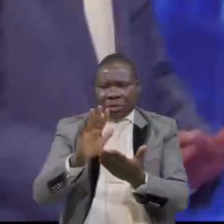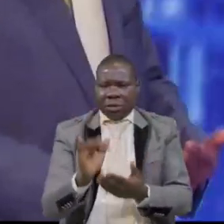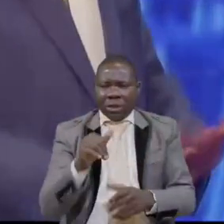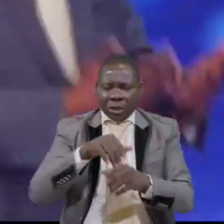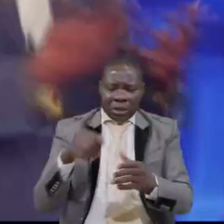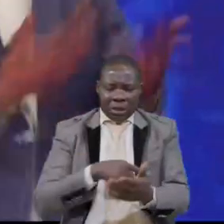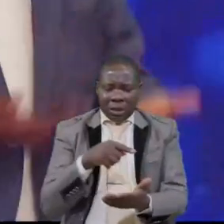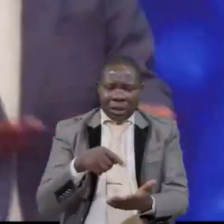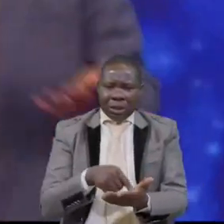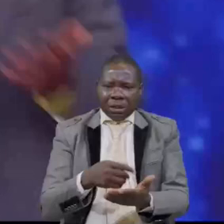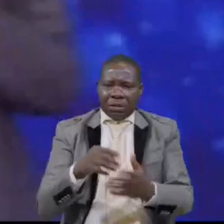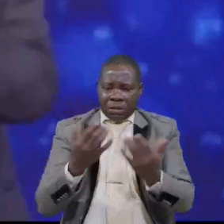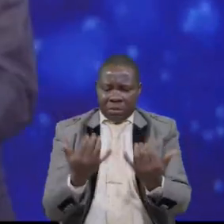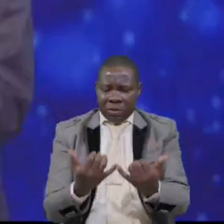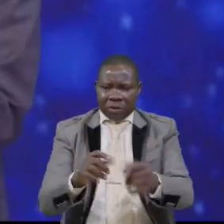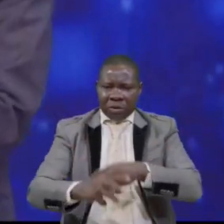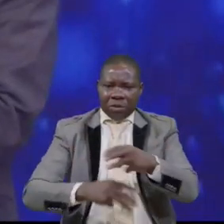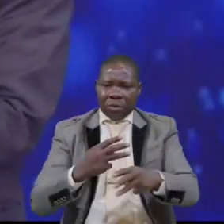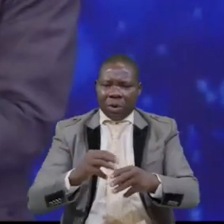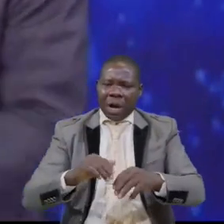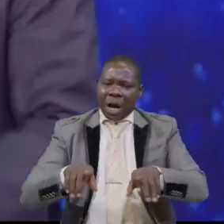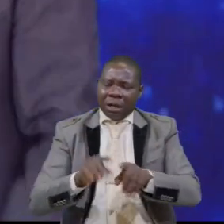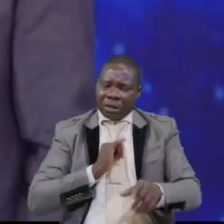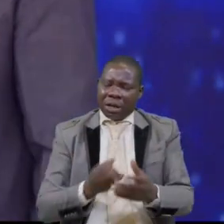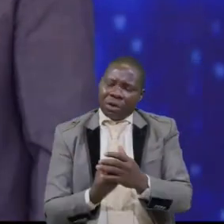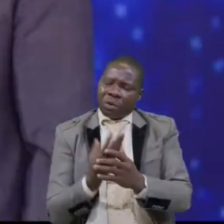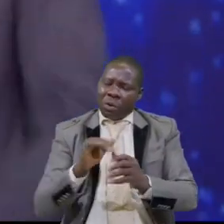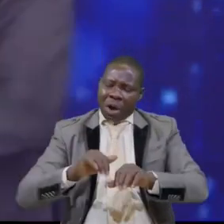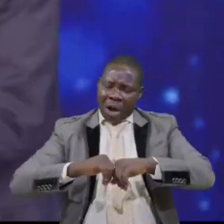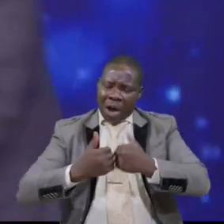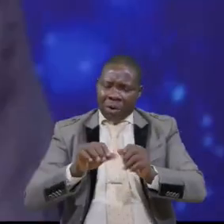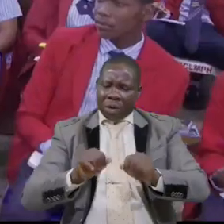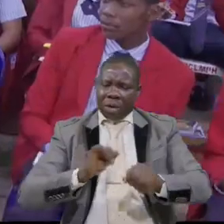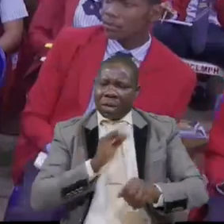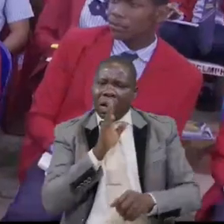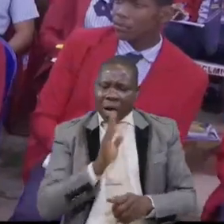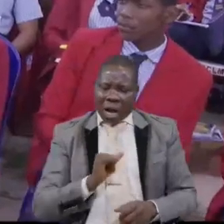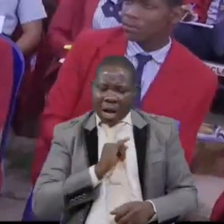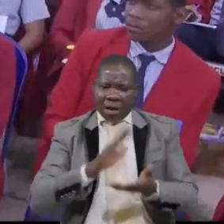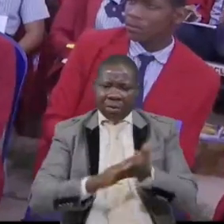j'avance, comment devenir 10 fois supérieur, plus pieux?